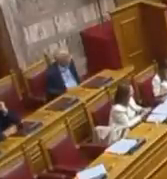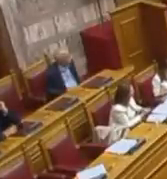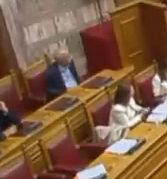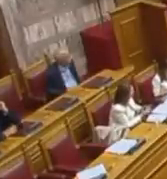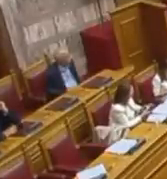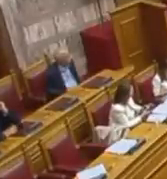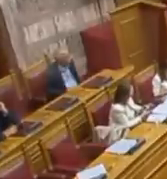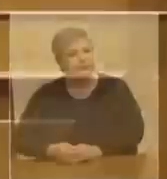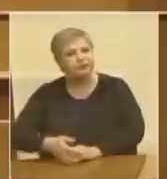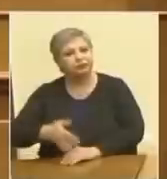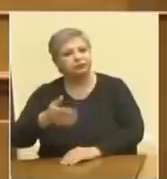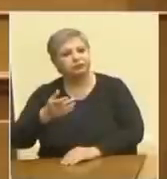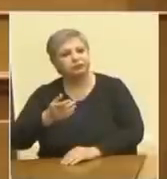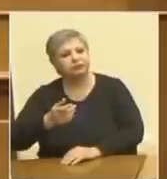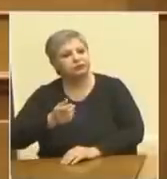Κύριε Τσίπρα,